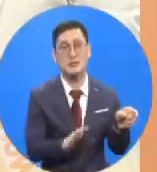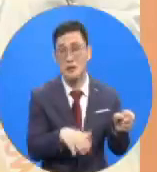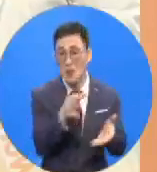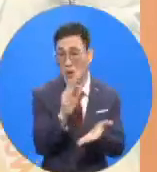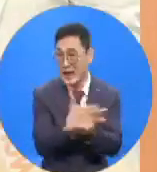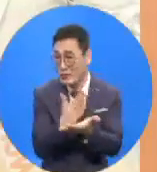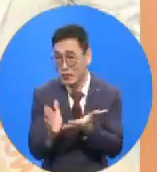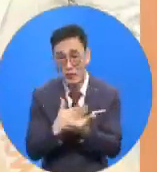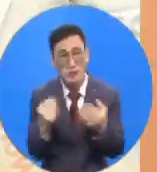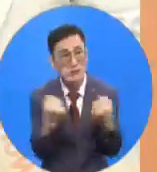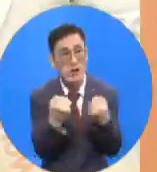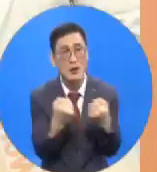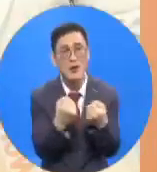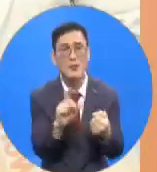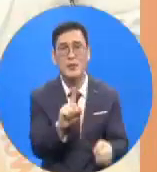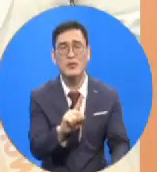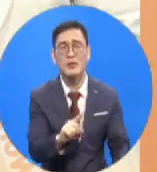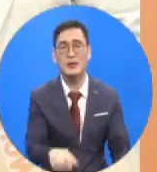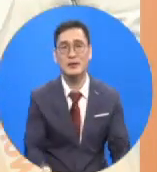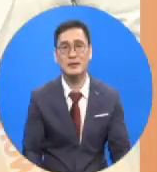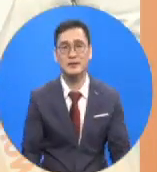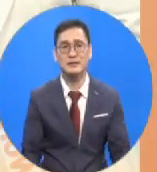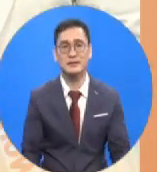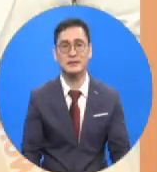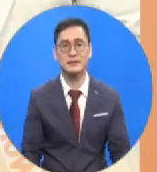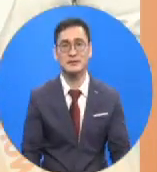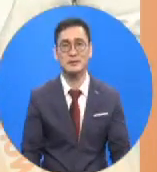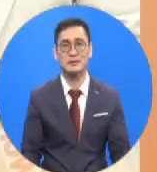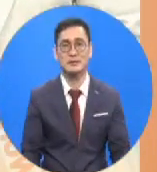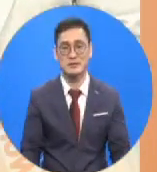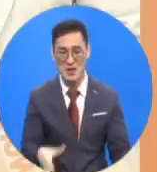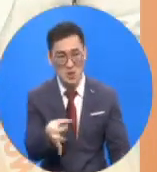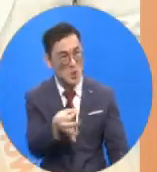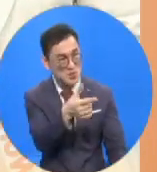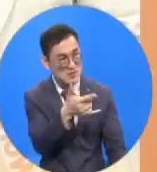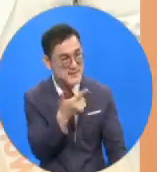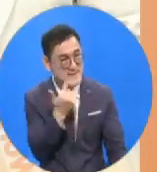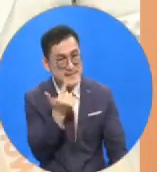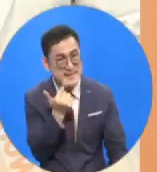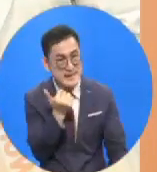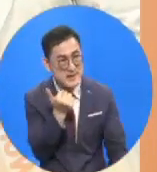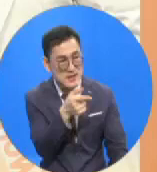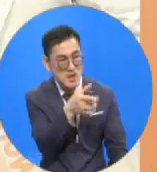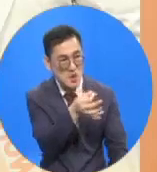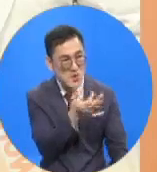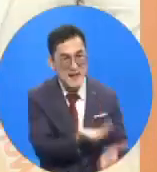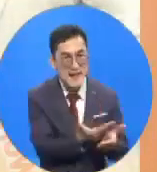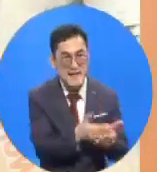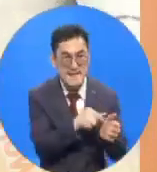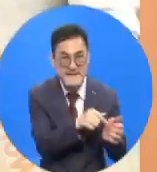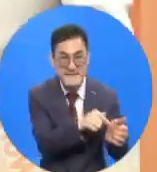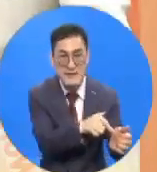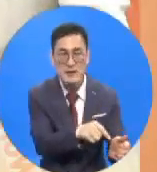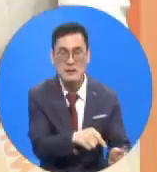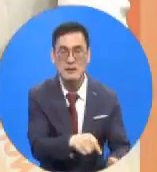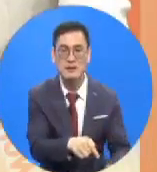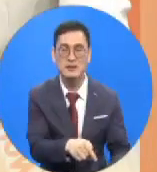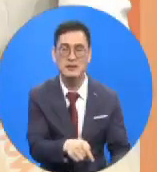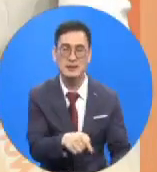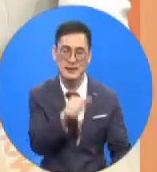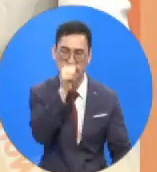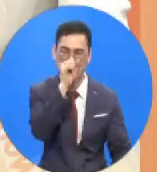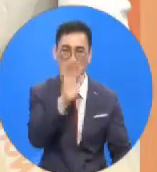담가 드세요 그렇다면 그런 측면에서는 좀 본인이 좀 생각 좀 밝게 한다 보고 아마 그가 변제 민주당 에서도